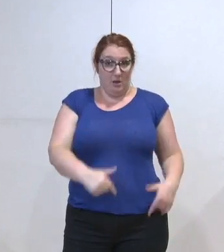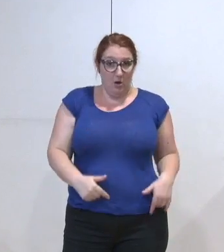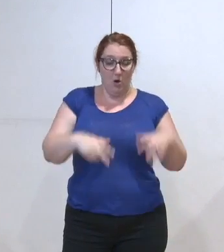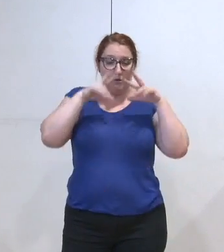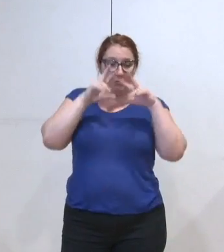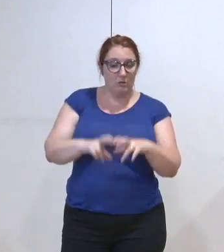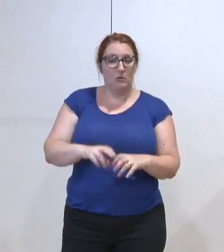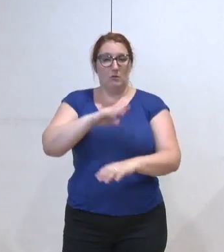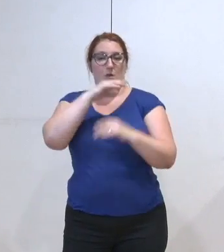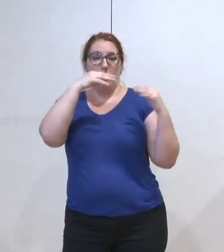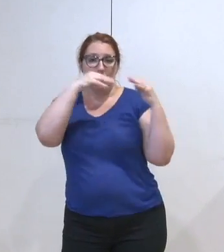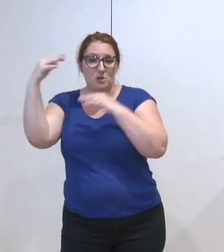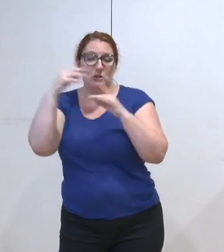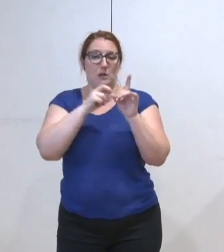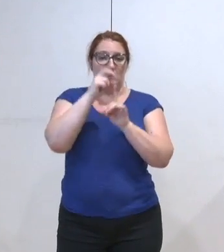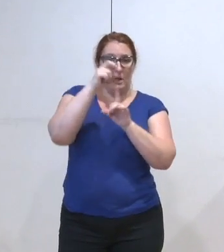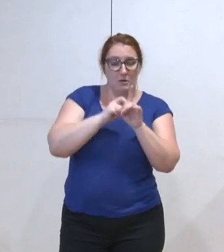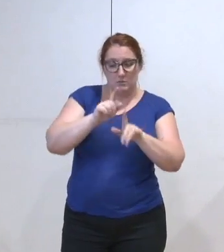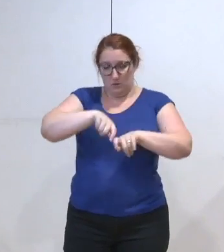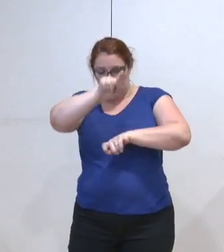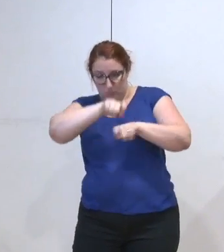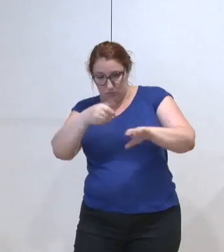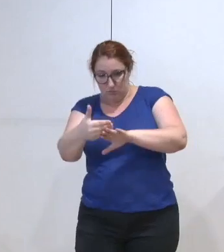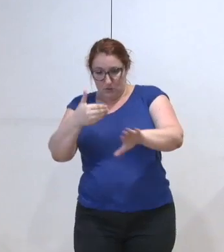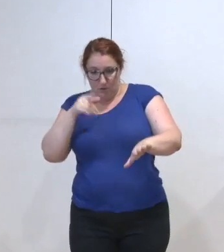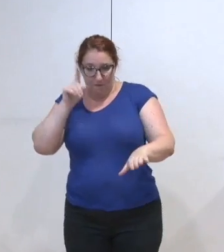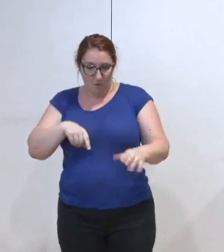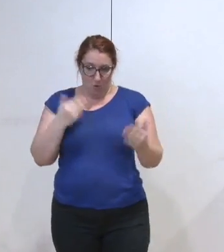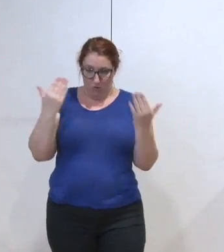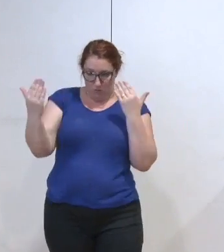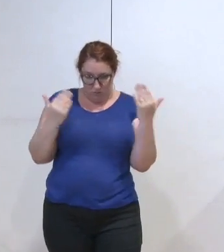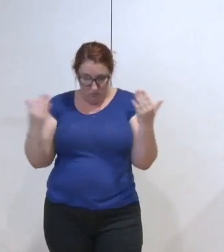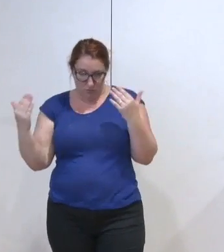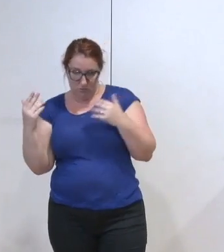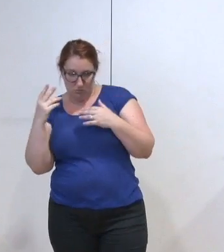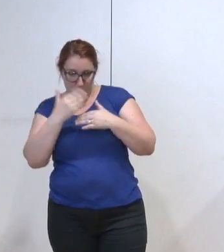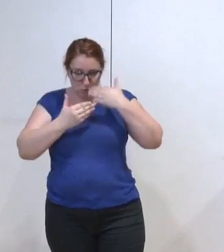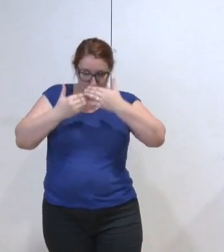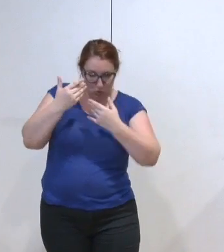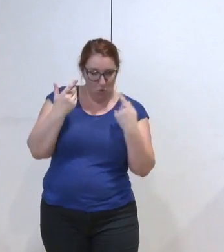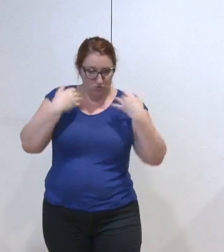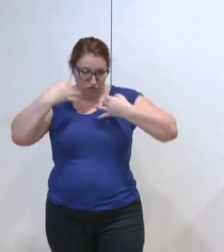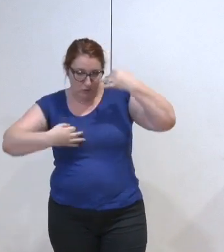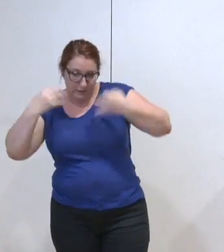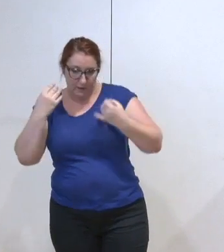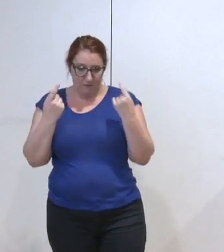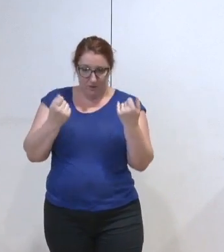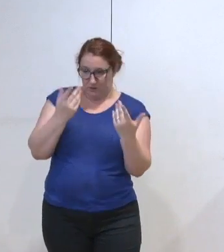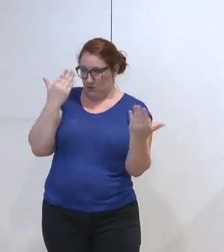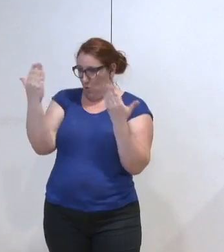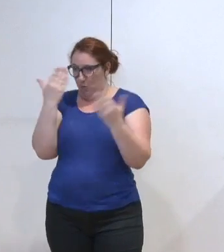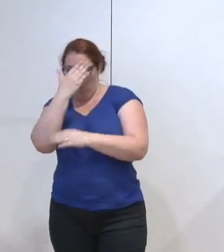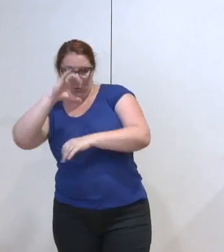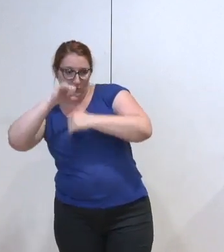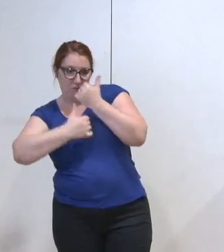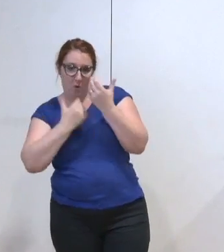évaluations préalables il s'agit de comparer des montages à la fois juridique financier par rapport à d'autres modes de réalisation de travaux le